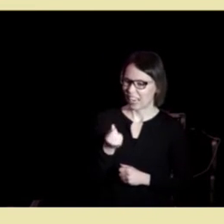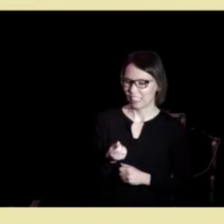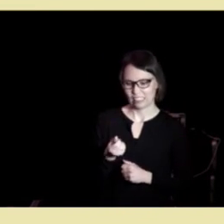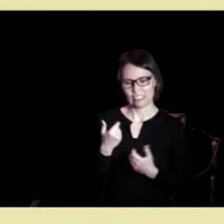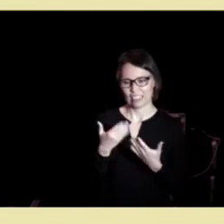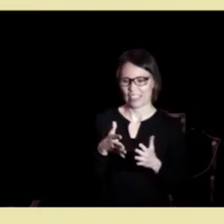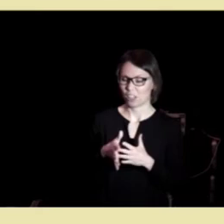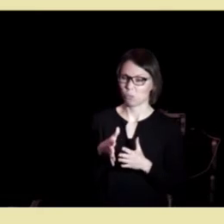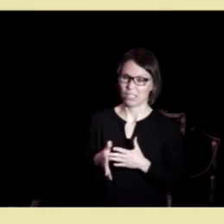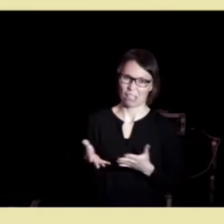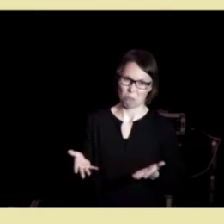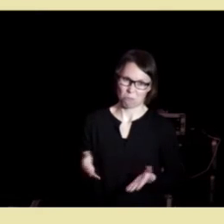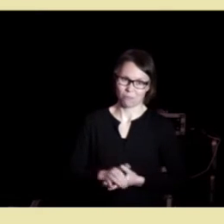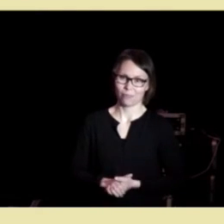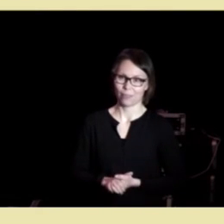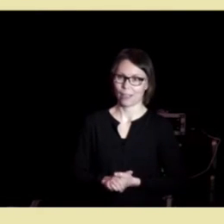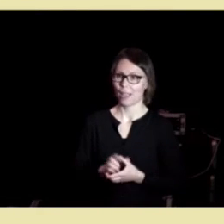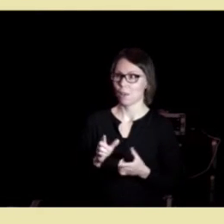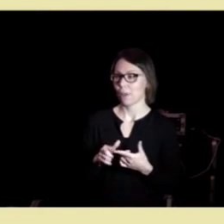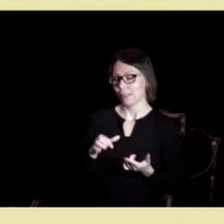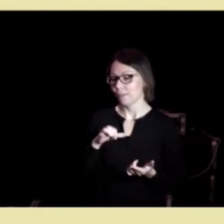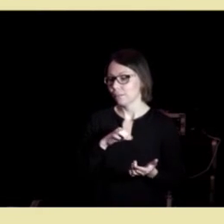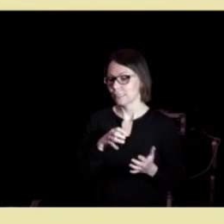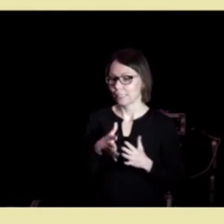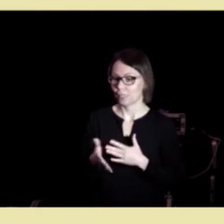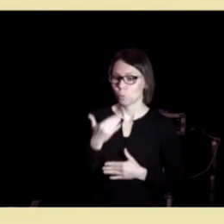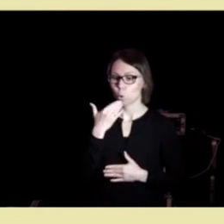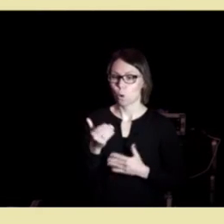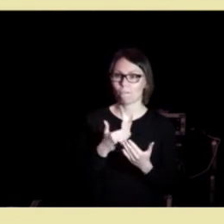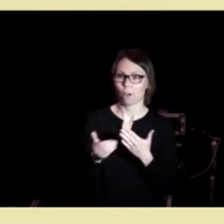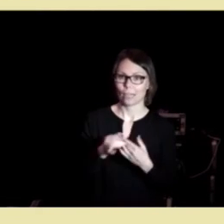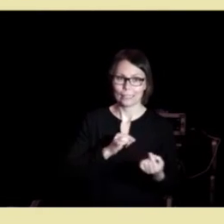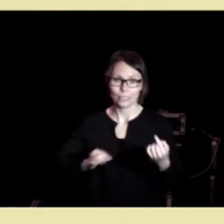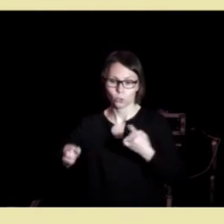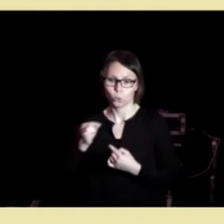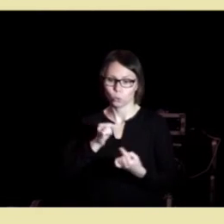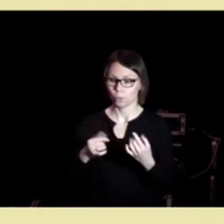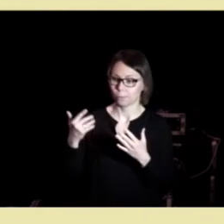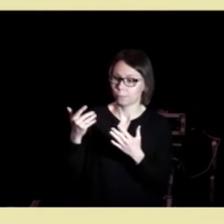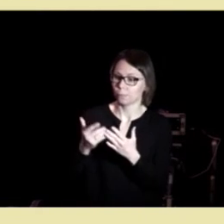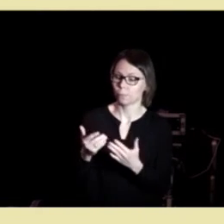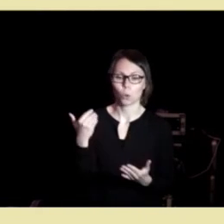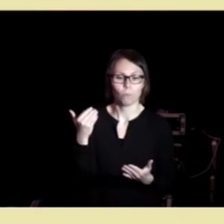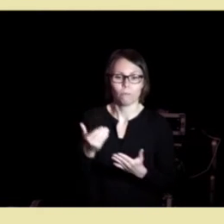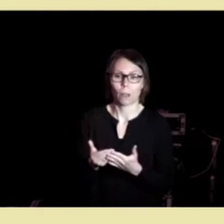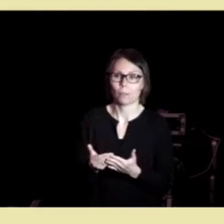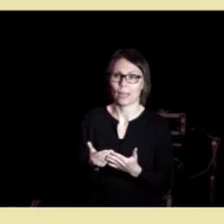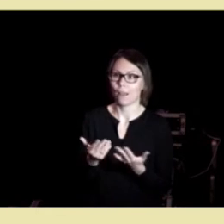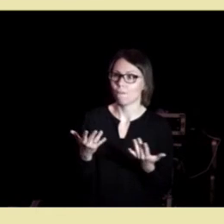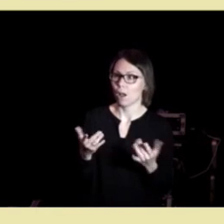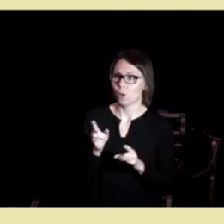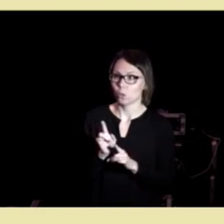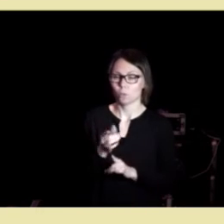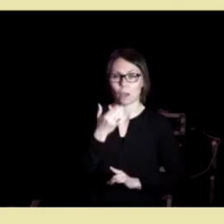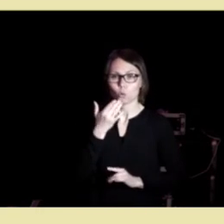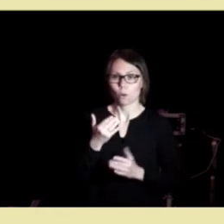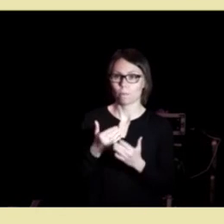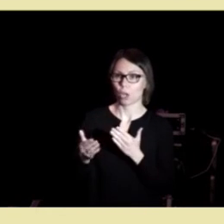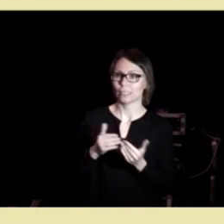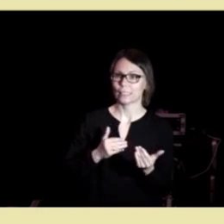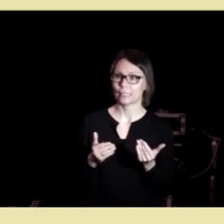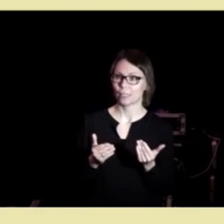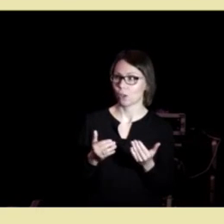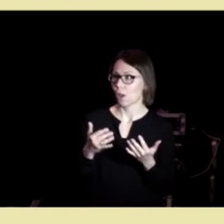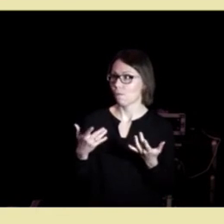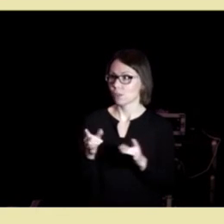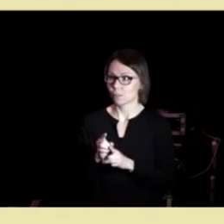gjennomsnittet. Men om man nå gjennom gode faglige diskusjoner kommer fram til hva som er god